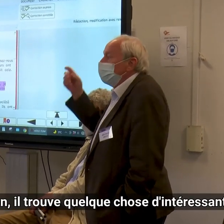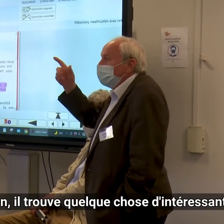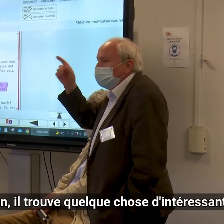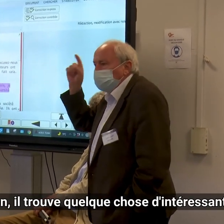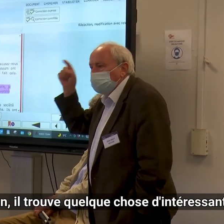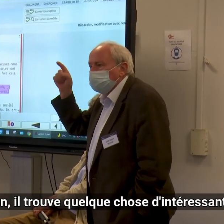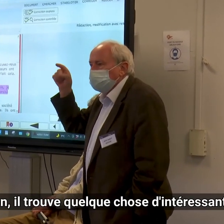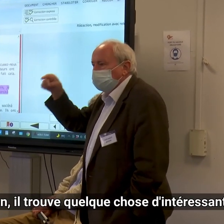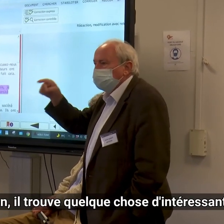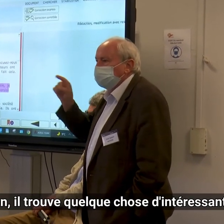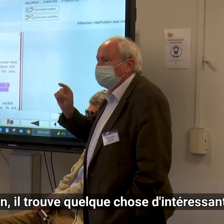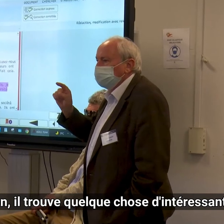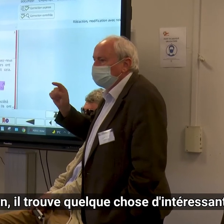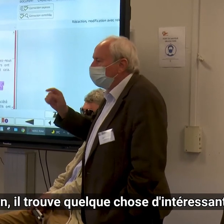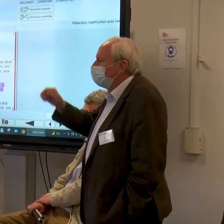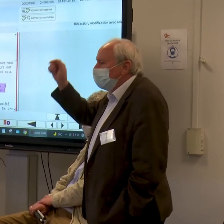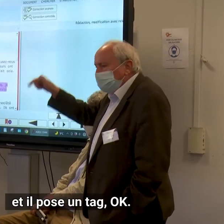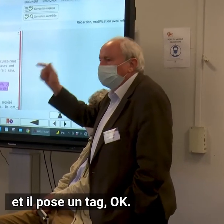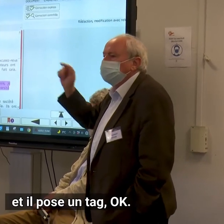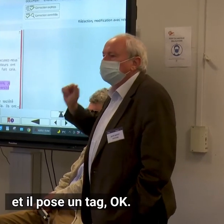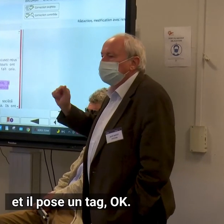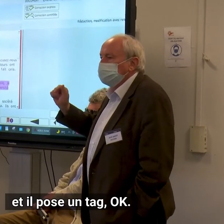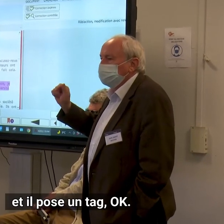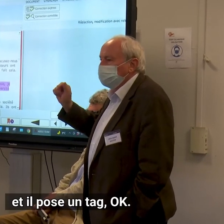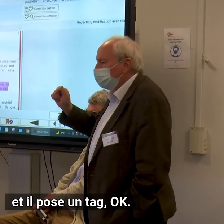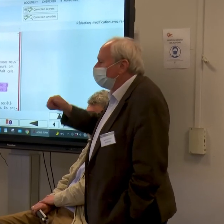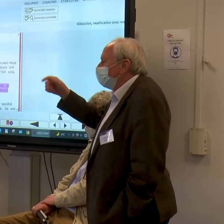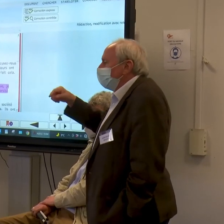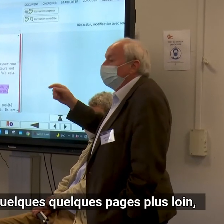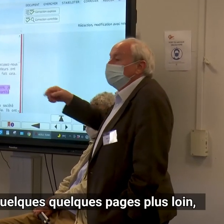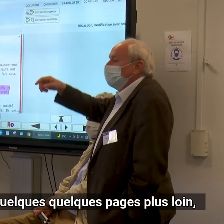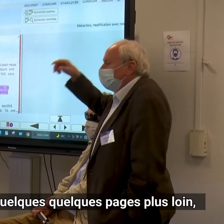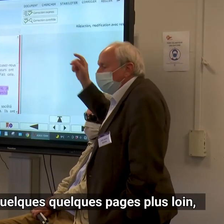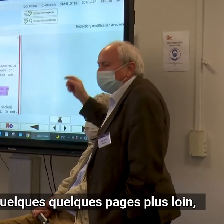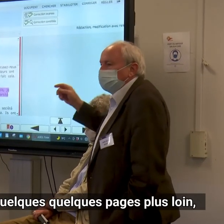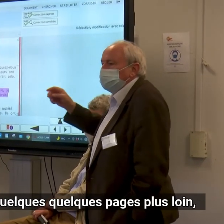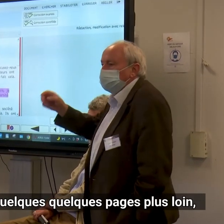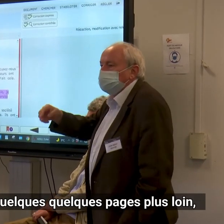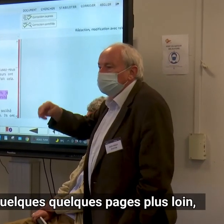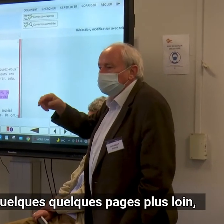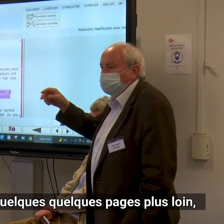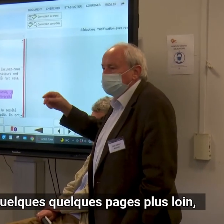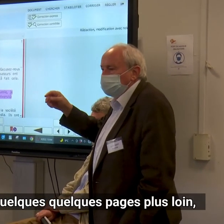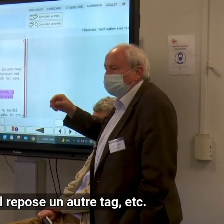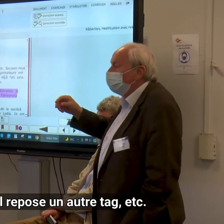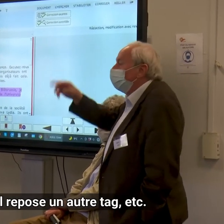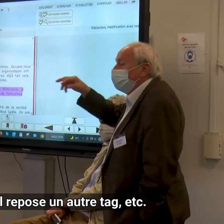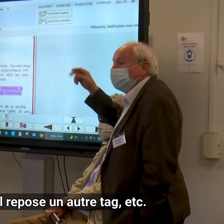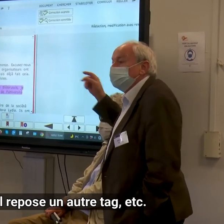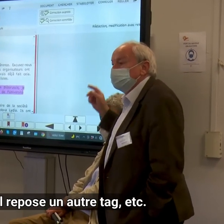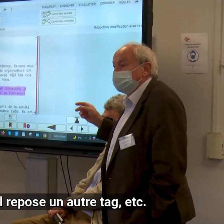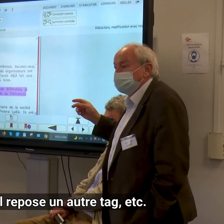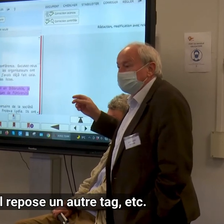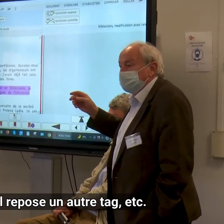et puis, attention, ça c'est intéressant, il pose un tag, ok. Et puis, quelques pages plus loin, il